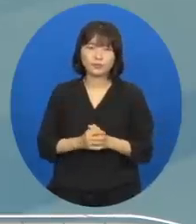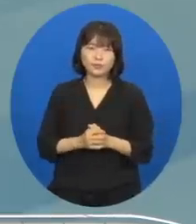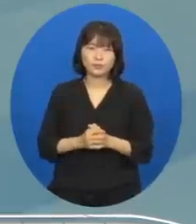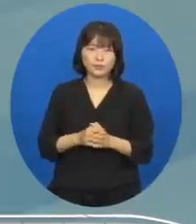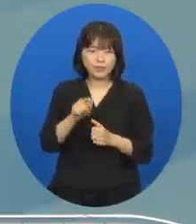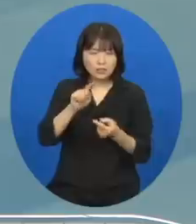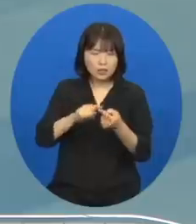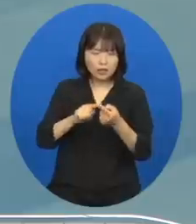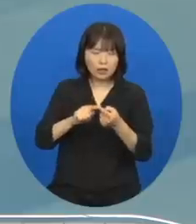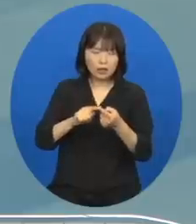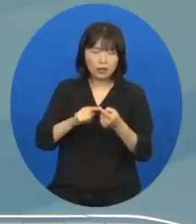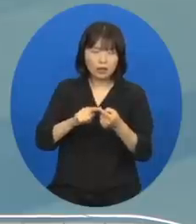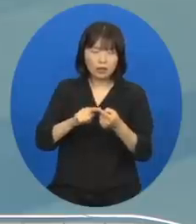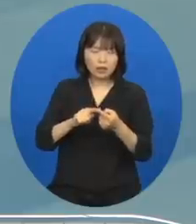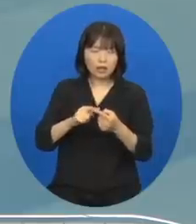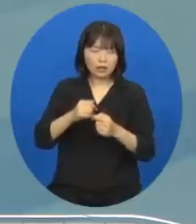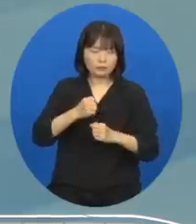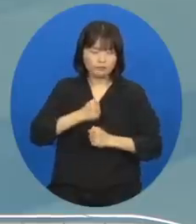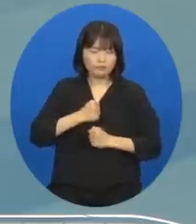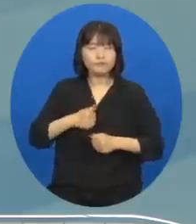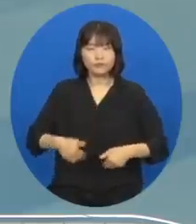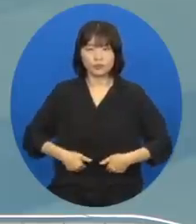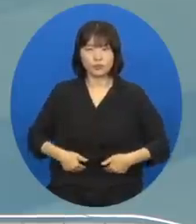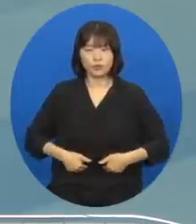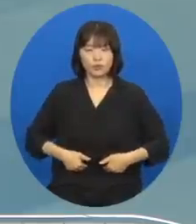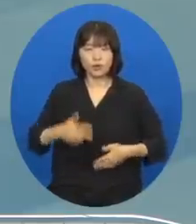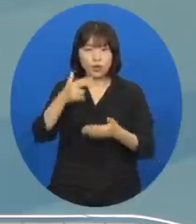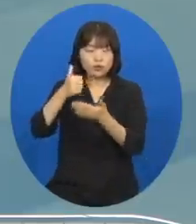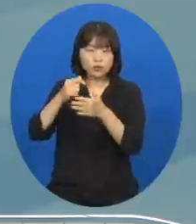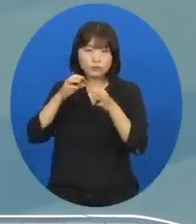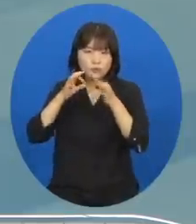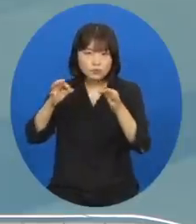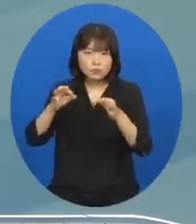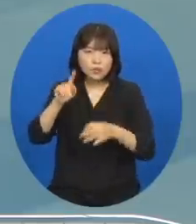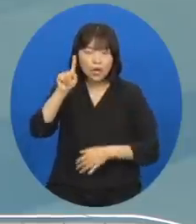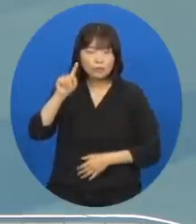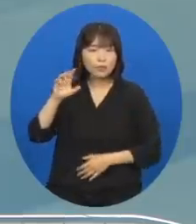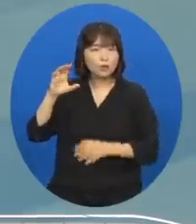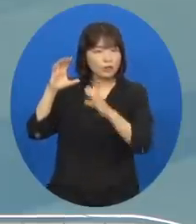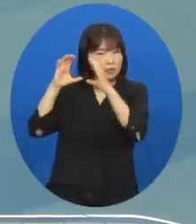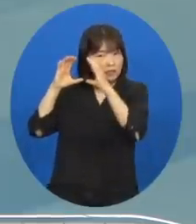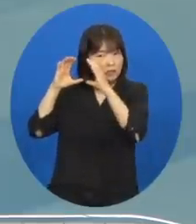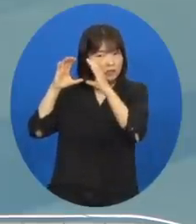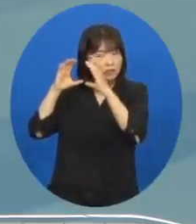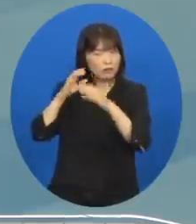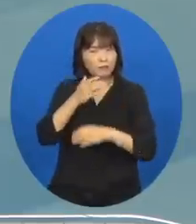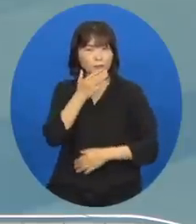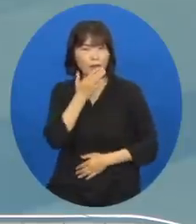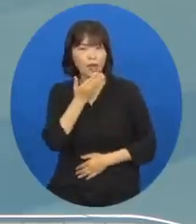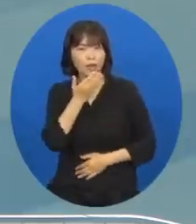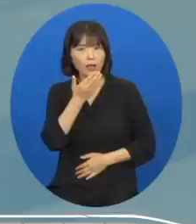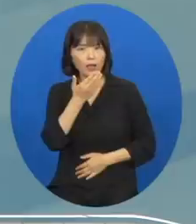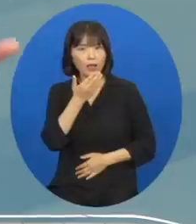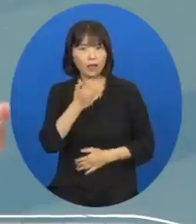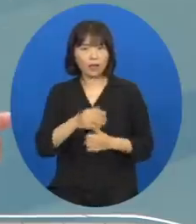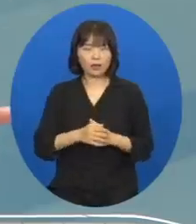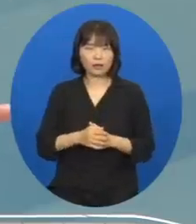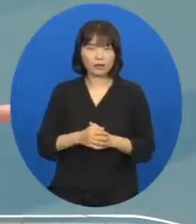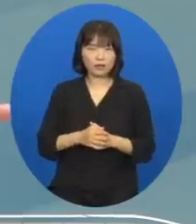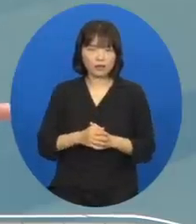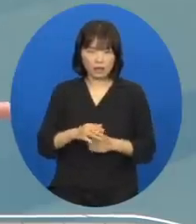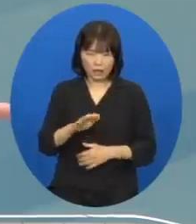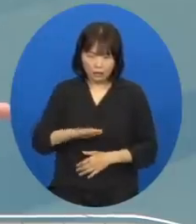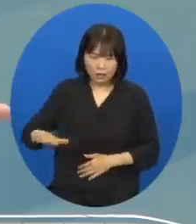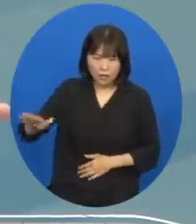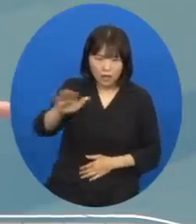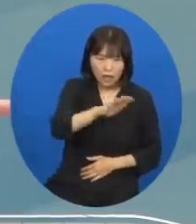점을 명심하셔야 돼요. 그저 주님의 음성을 한번 들어볼 수는 있을까? 아니 다 주님의